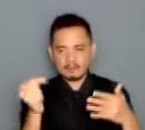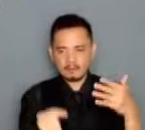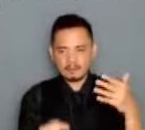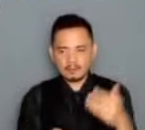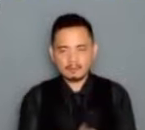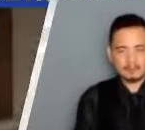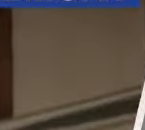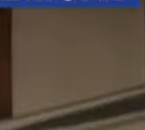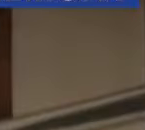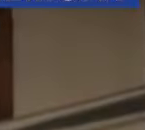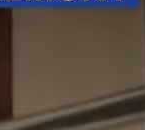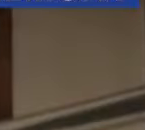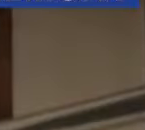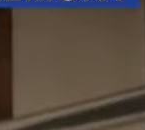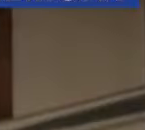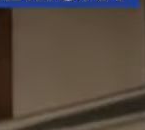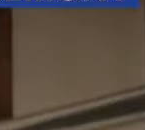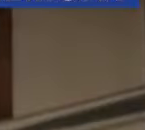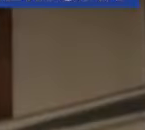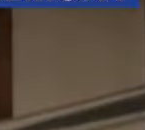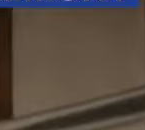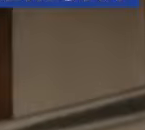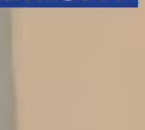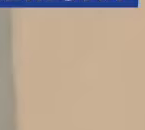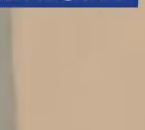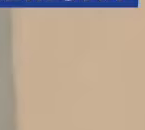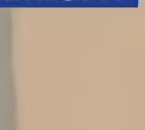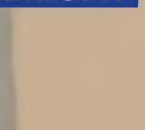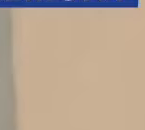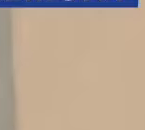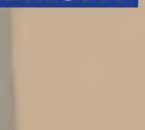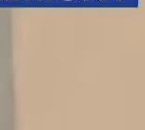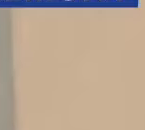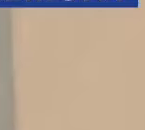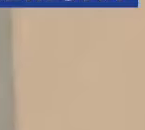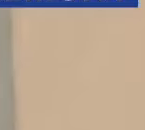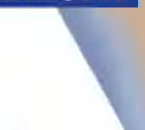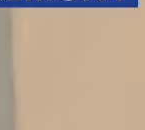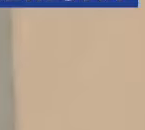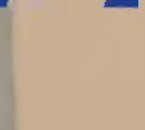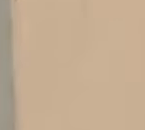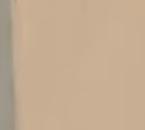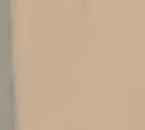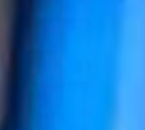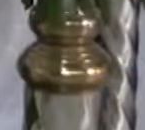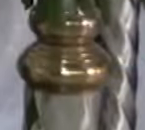sangkot din ang mga nahuling sospek sa rentangay o rentsangla modus ng mga sasakyan.